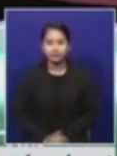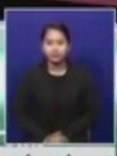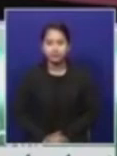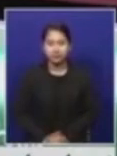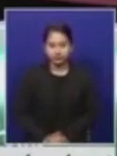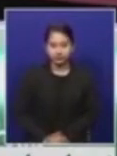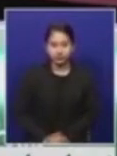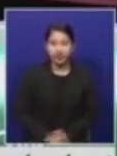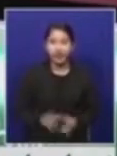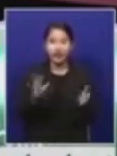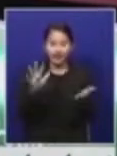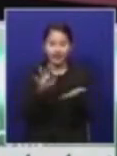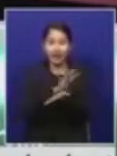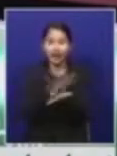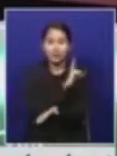จะไปรับรองแพทย์